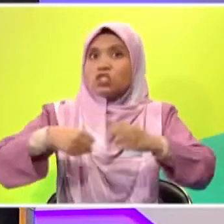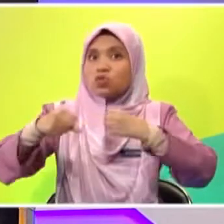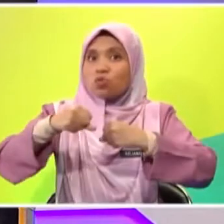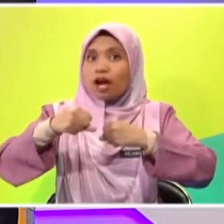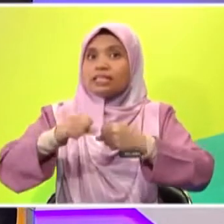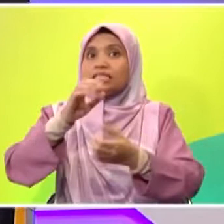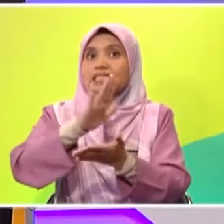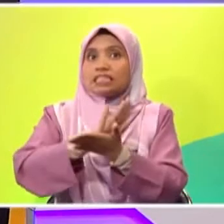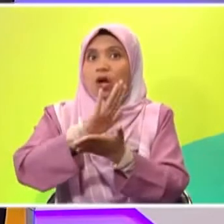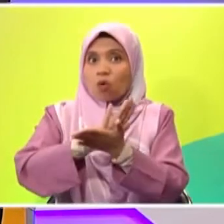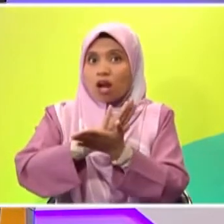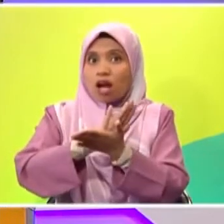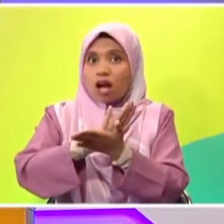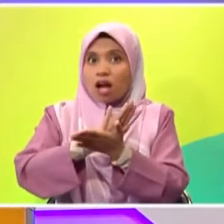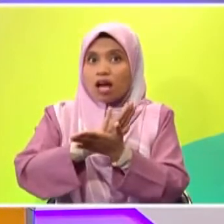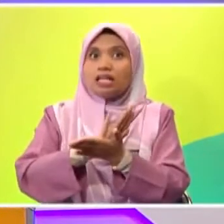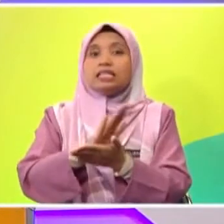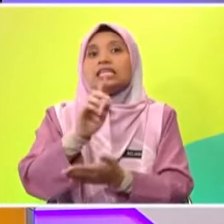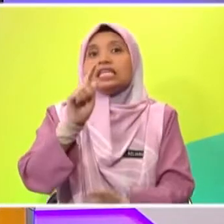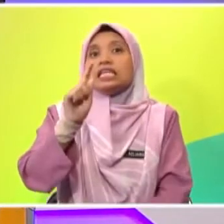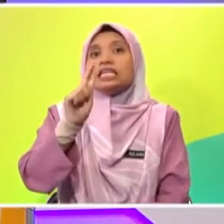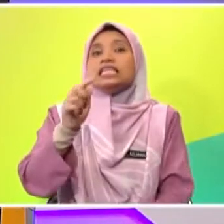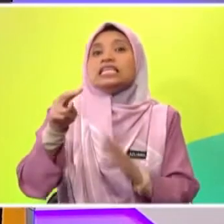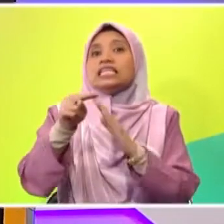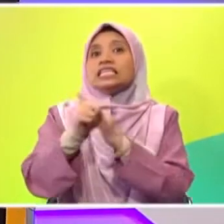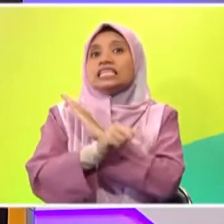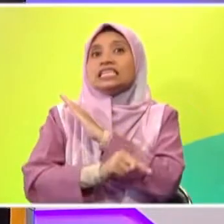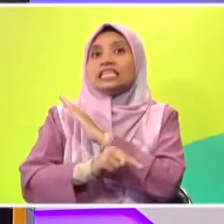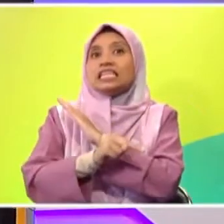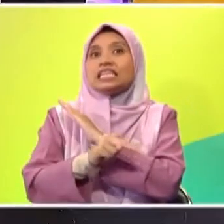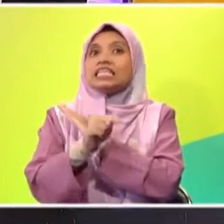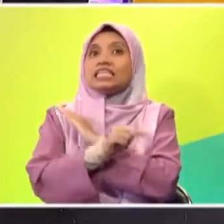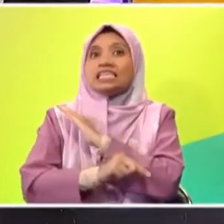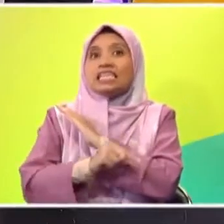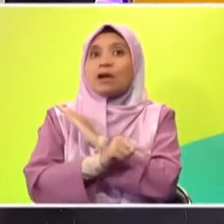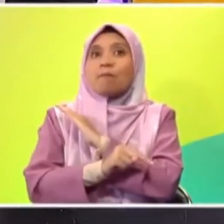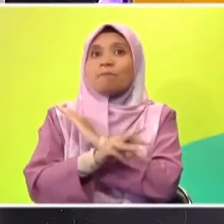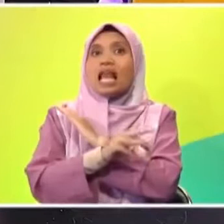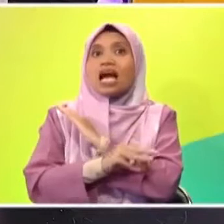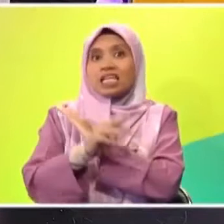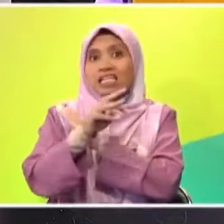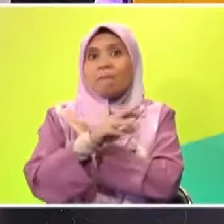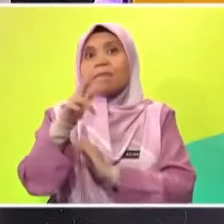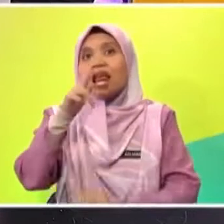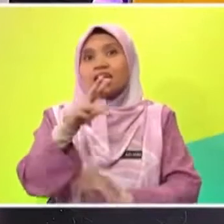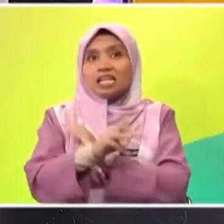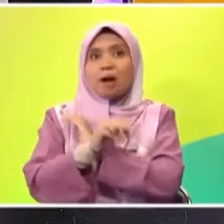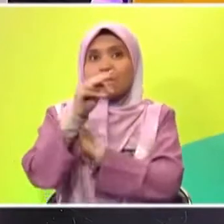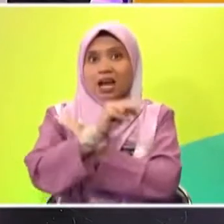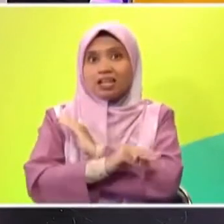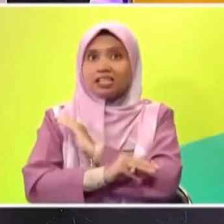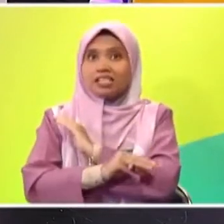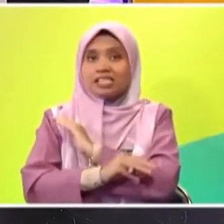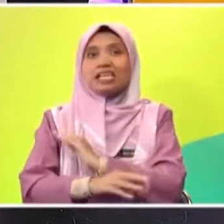kebangsaan townsite Ahmad syahabuddin Negeri Melaka Garena hari suka sekolah-sekolah reguler